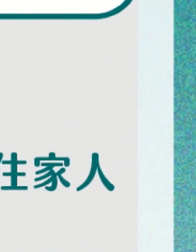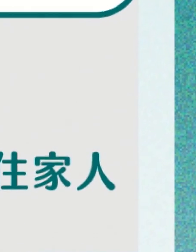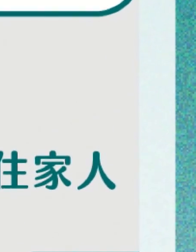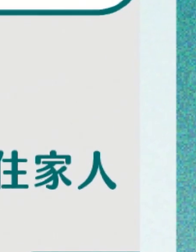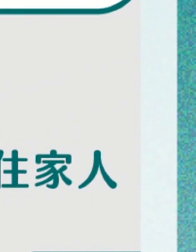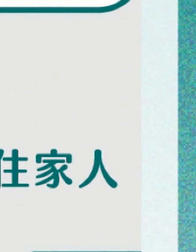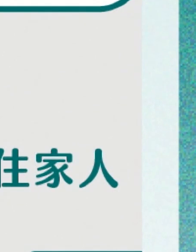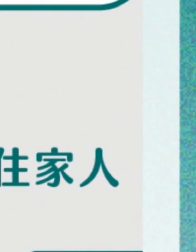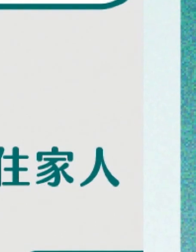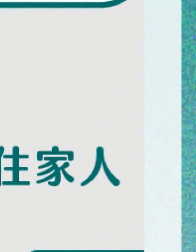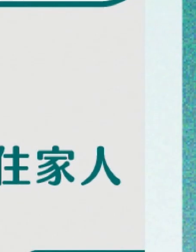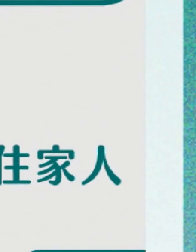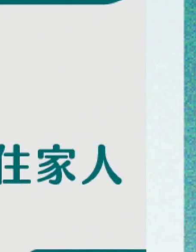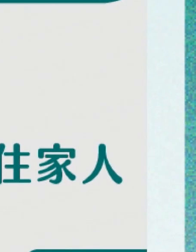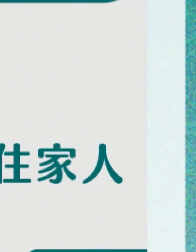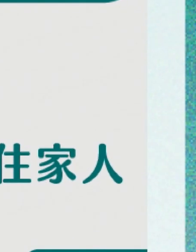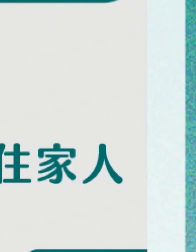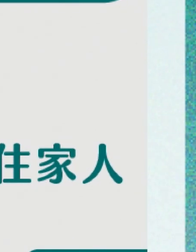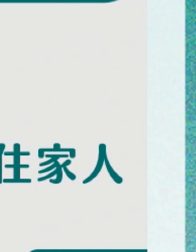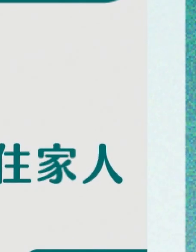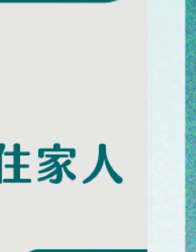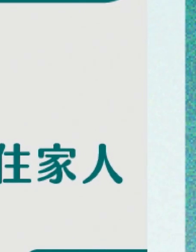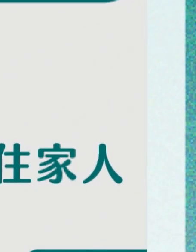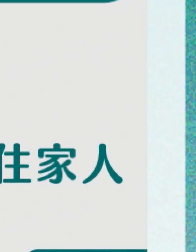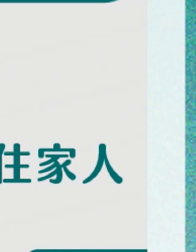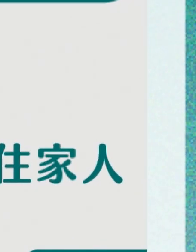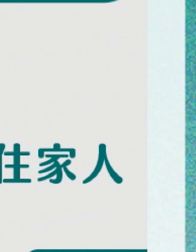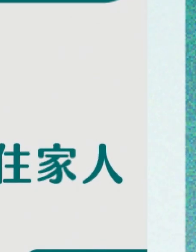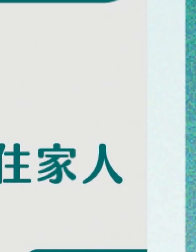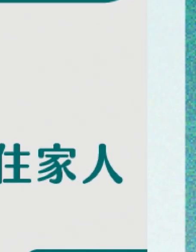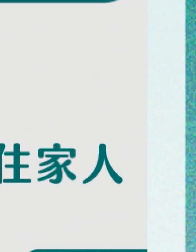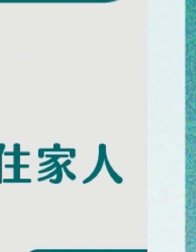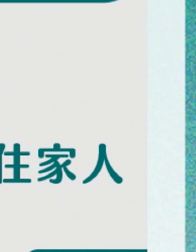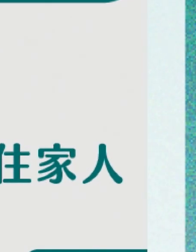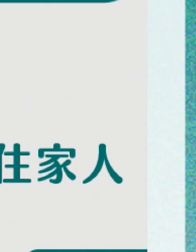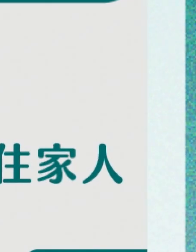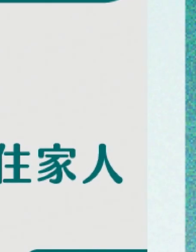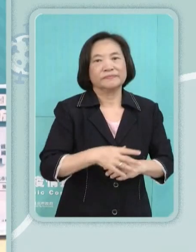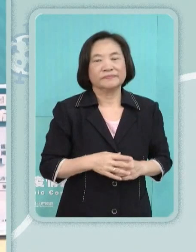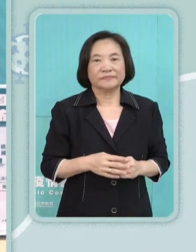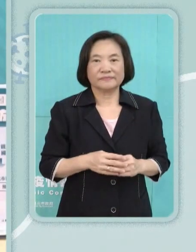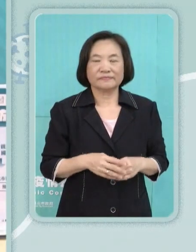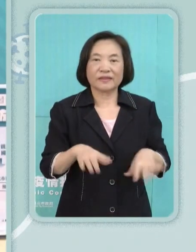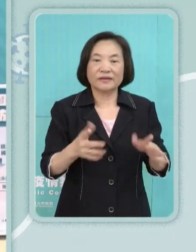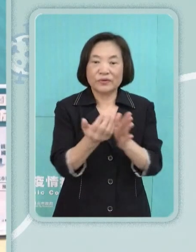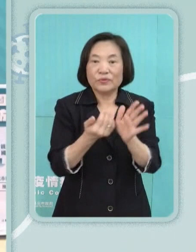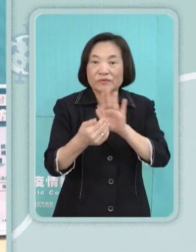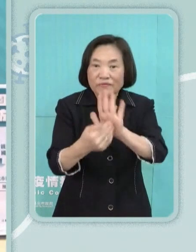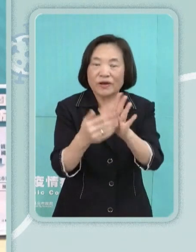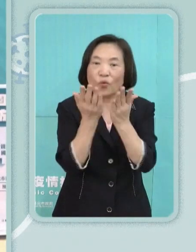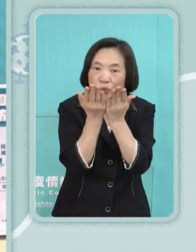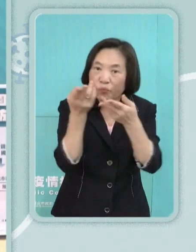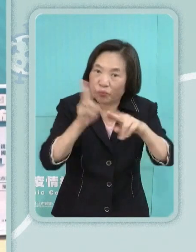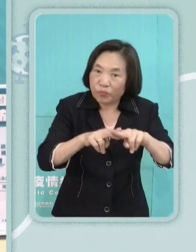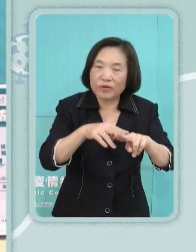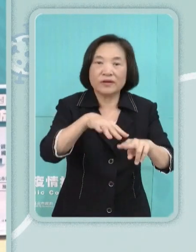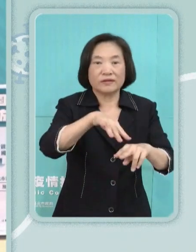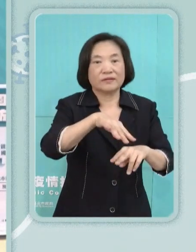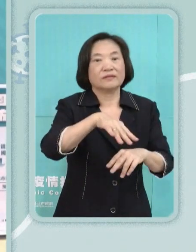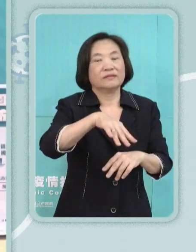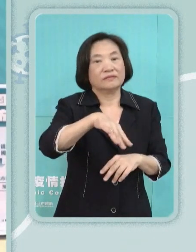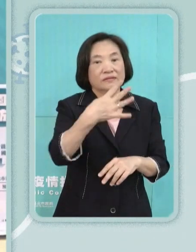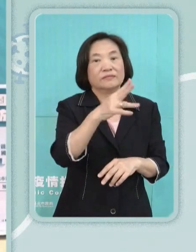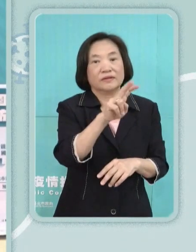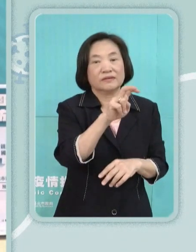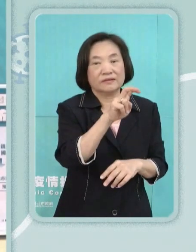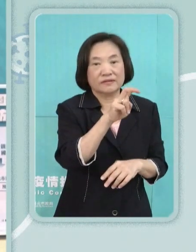哥9月8号预防性停课，家人同学也得预防性居隔。 预防性停课423位，